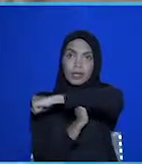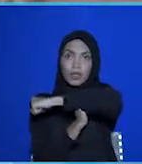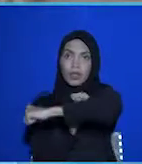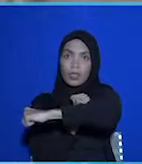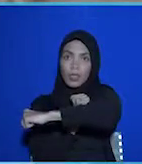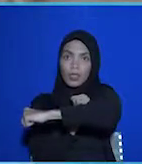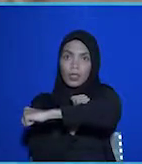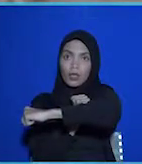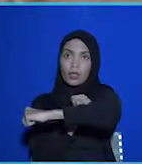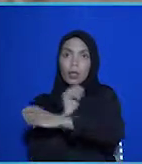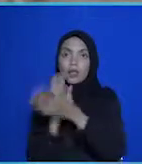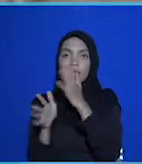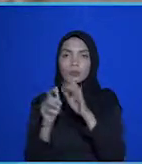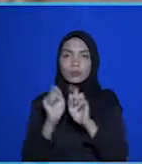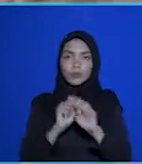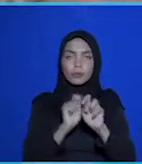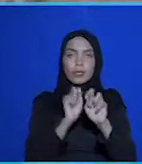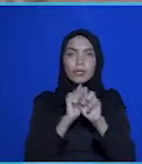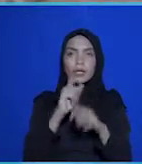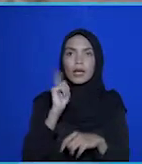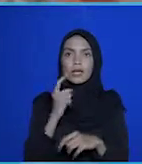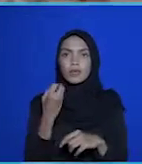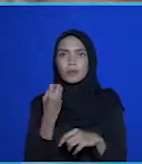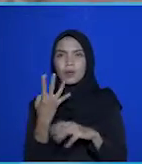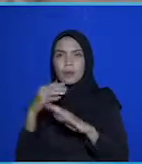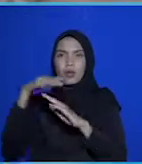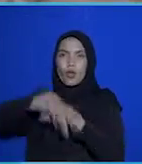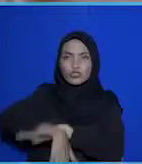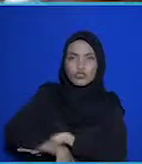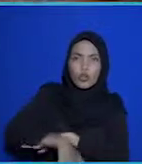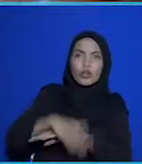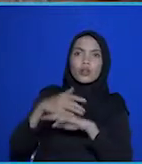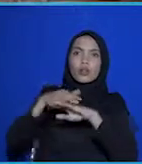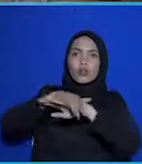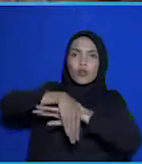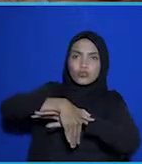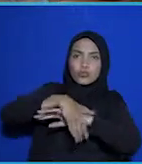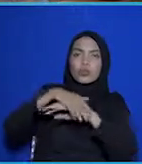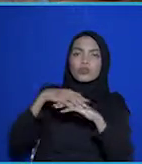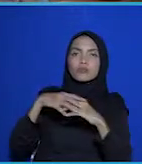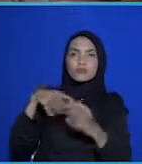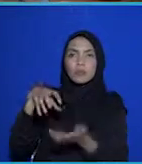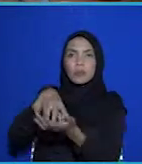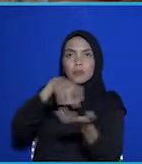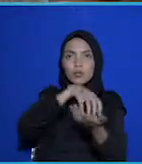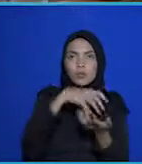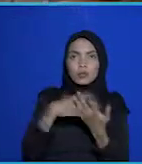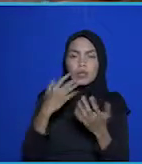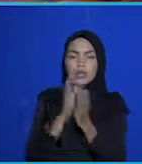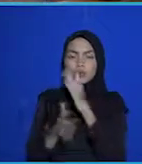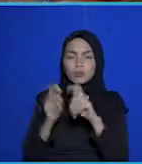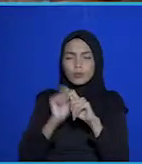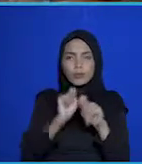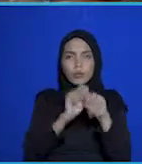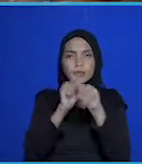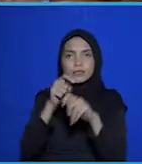bergeser ataupun rusak, itu langsung kami perbaiki. Kemudian ada beberapa titik longsor dan sebagainya di beberapa lokasi, langsung kami